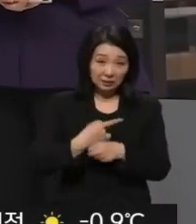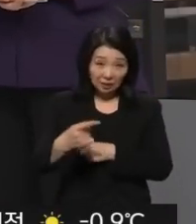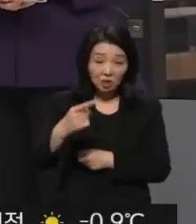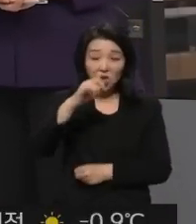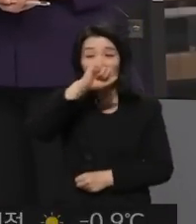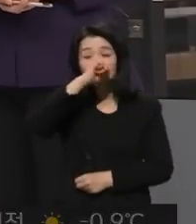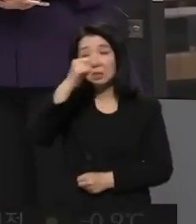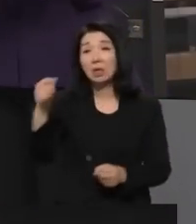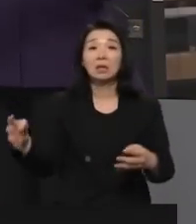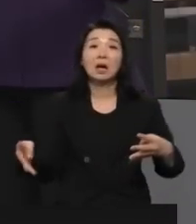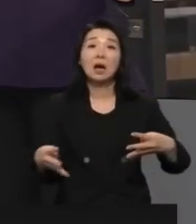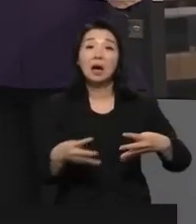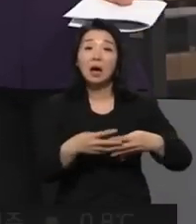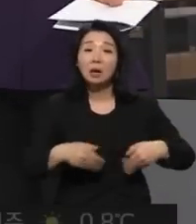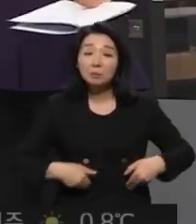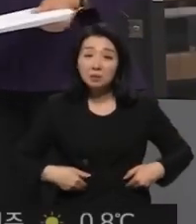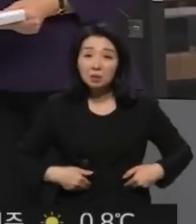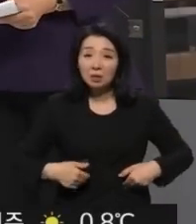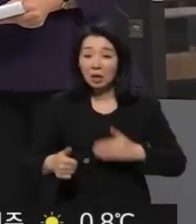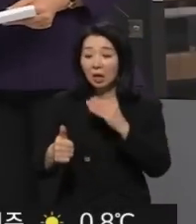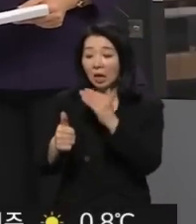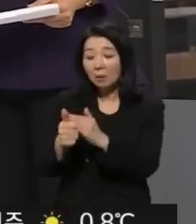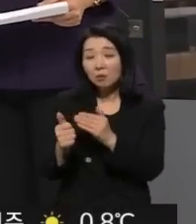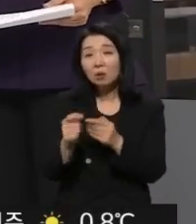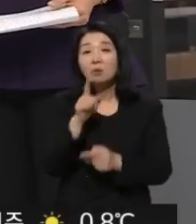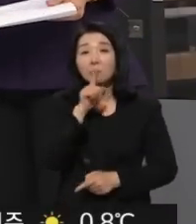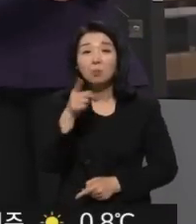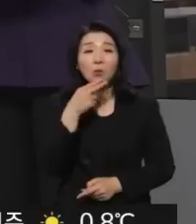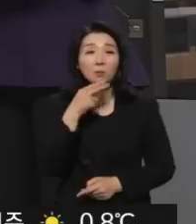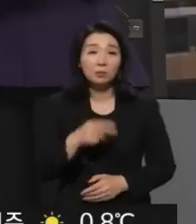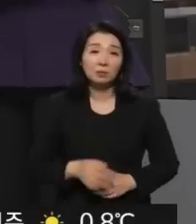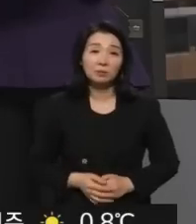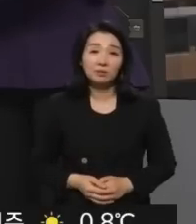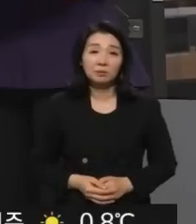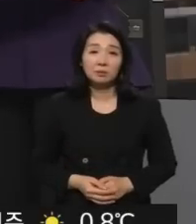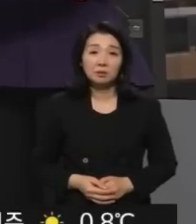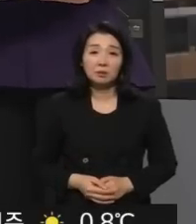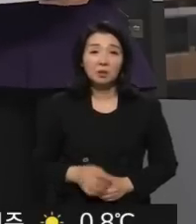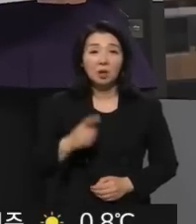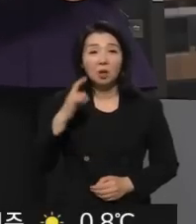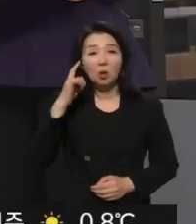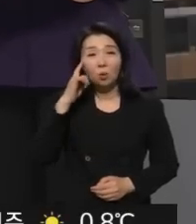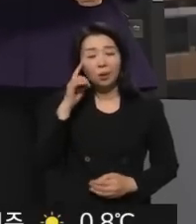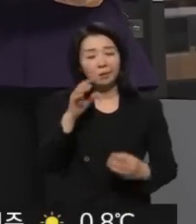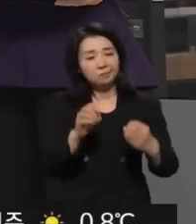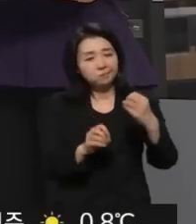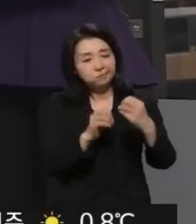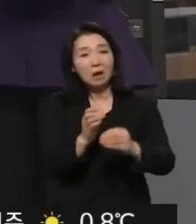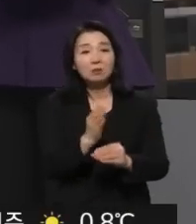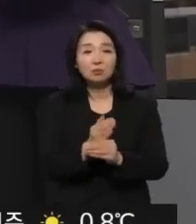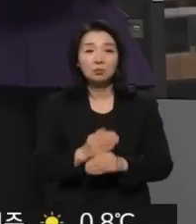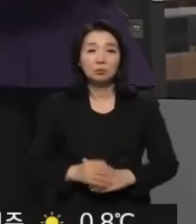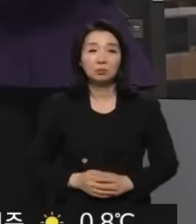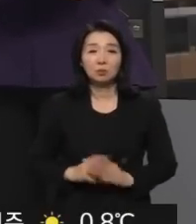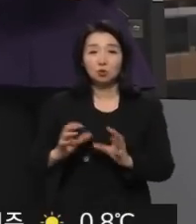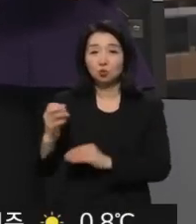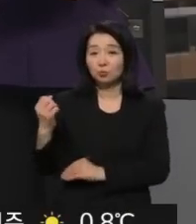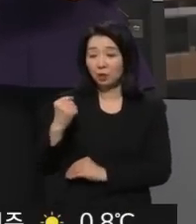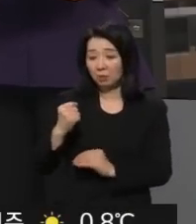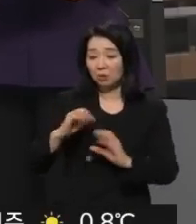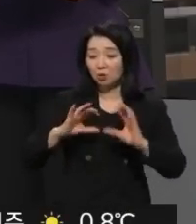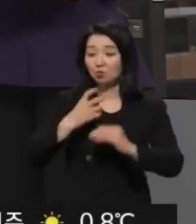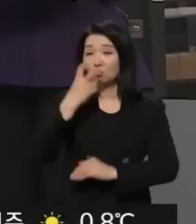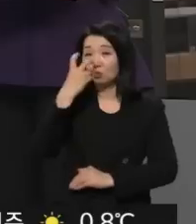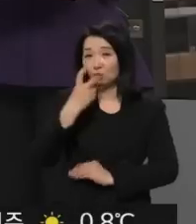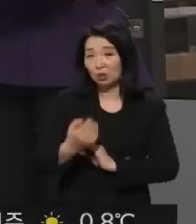예산안 합의도요, 또 해임 건의안 본회의 보고도 이루어지지 않았습니다. 그야말로 공전을 거듭한 셈인데요. 국민의힘은